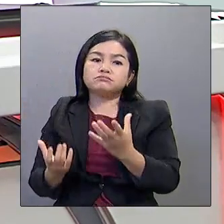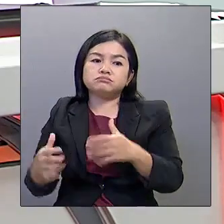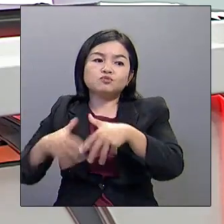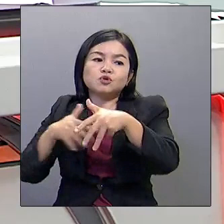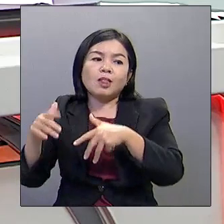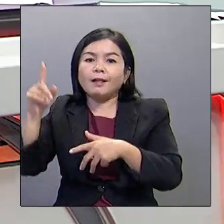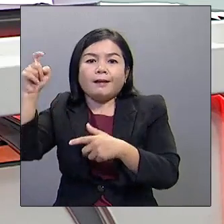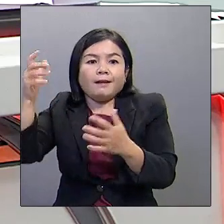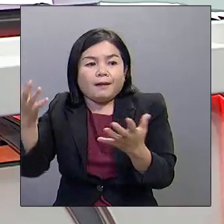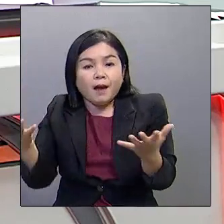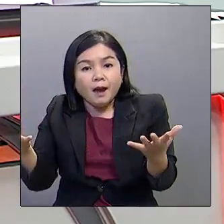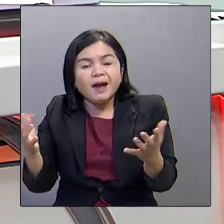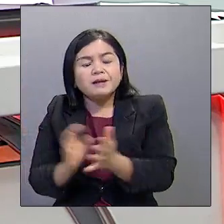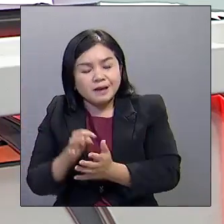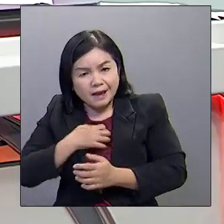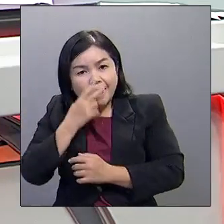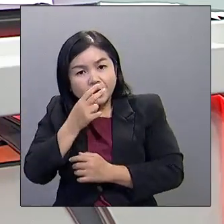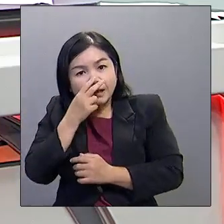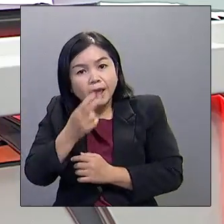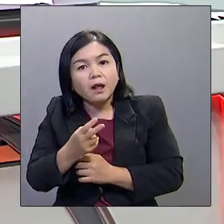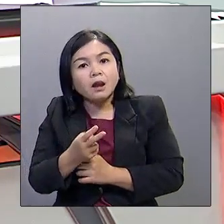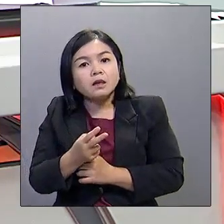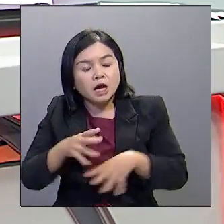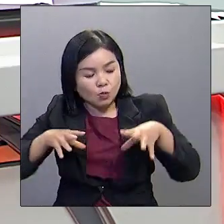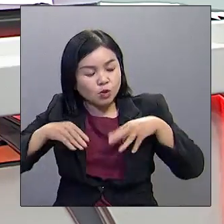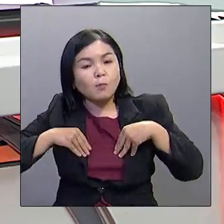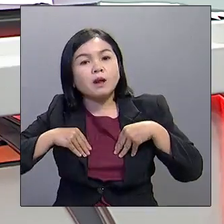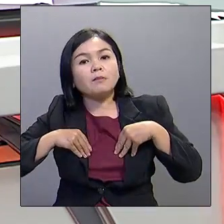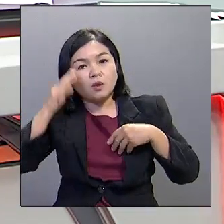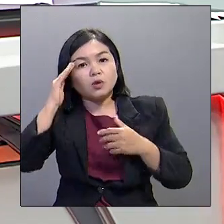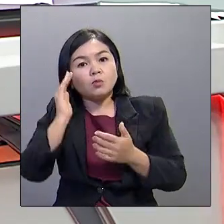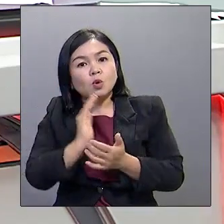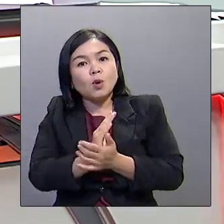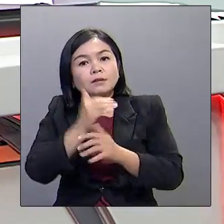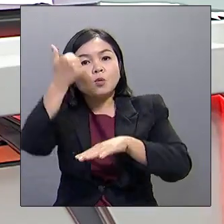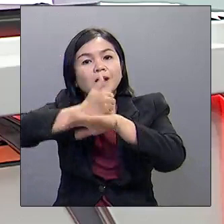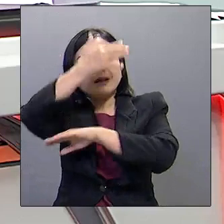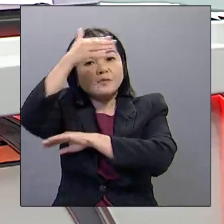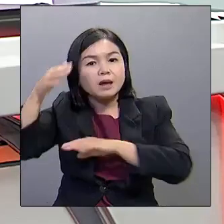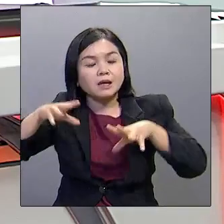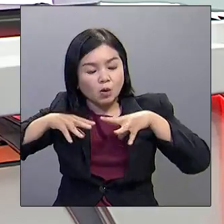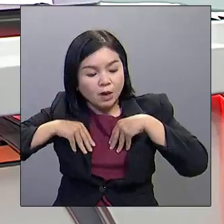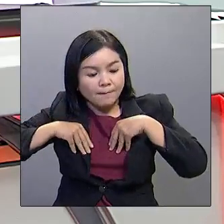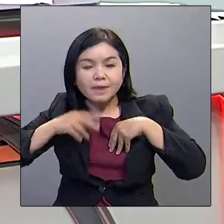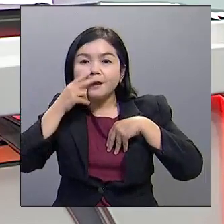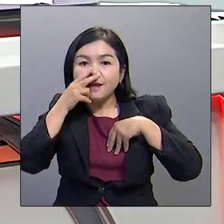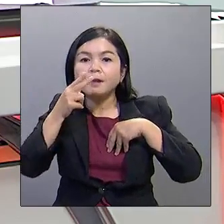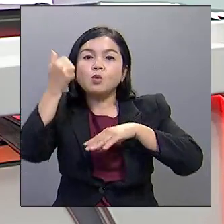นดังนั้นค่ะต้องการจะเห็นการออกมาแสดงความรับผิดชอบของสำนักงานตำรวจแห่งชาติโดยได้เห็นภา